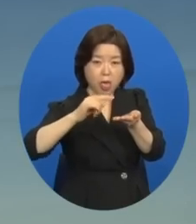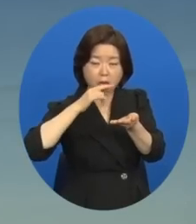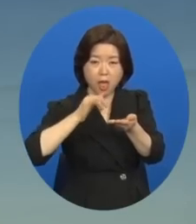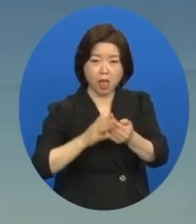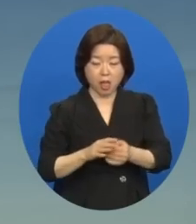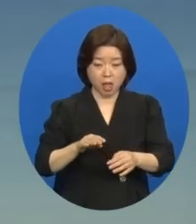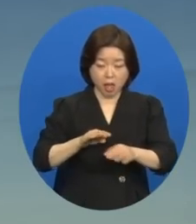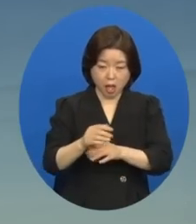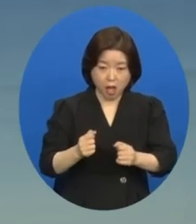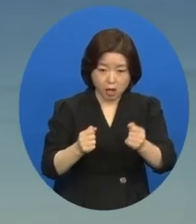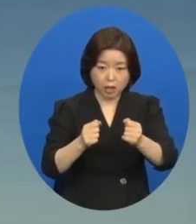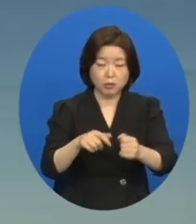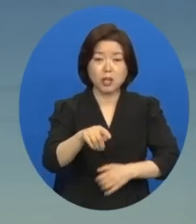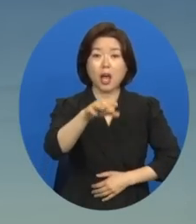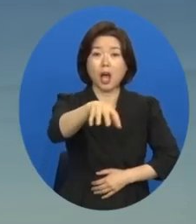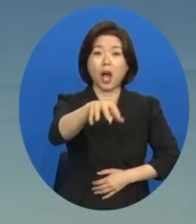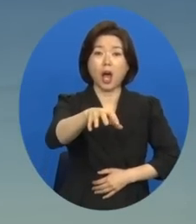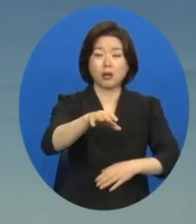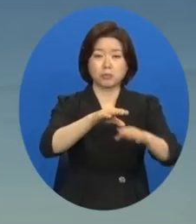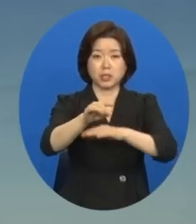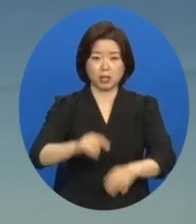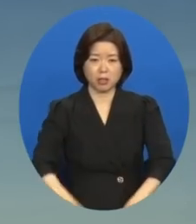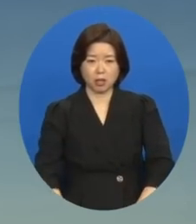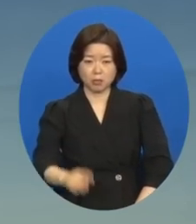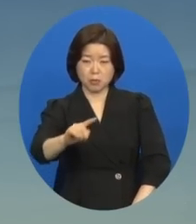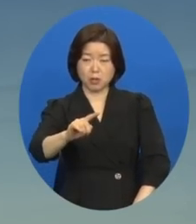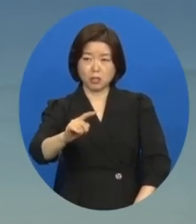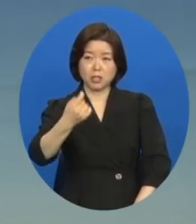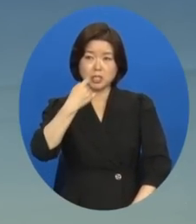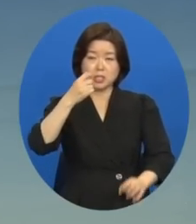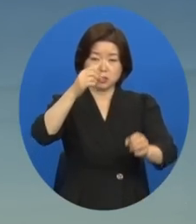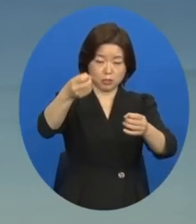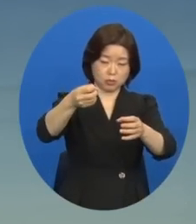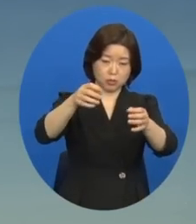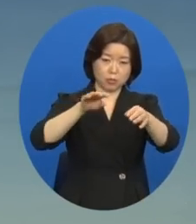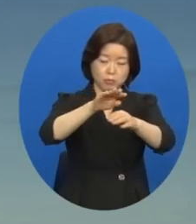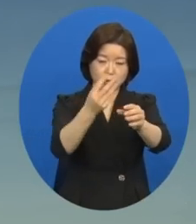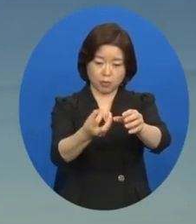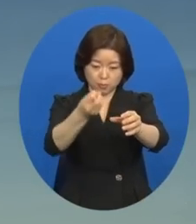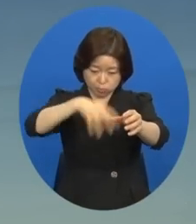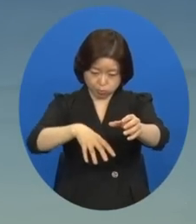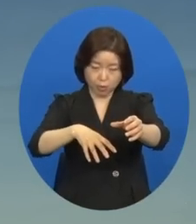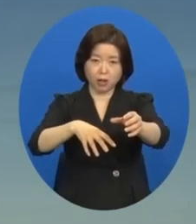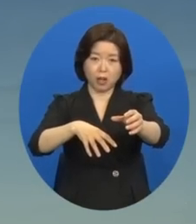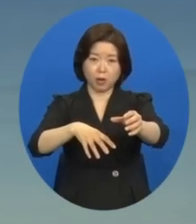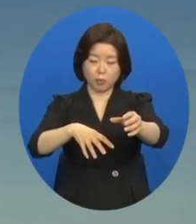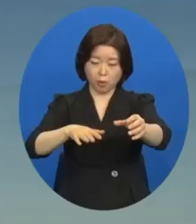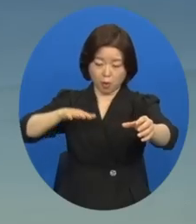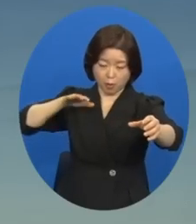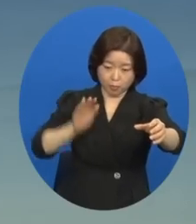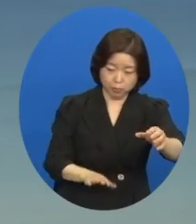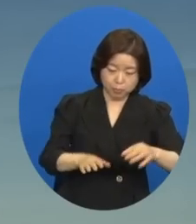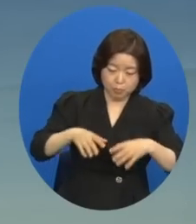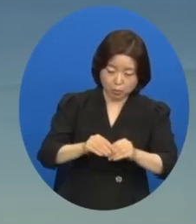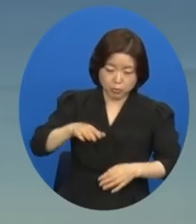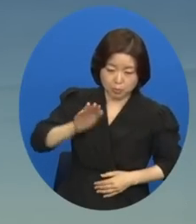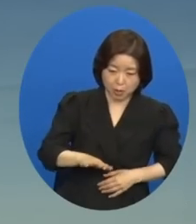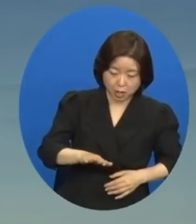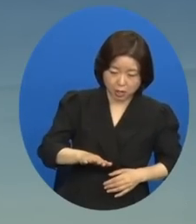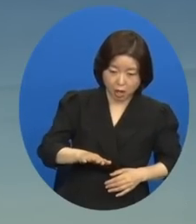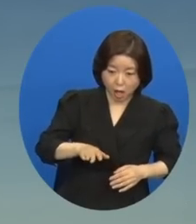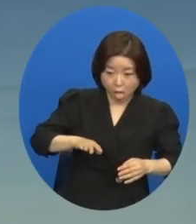가다가 앞차가 뭘 이렇게 눈덩이 같은 걸 떨어뜨리길래 브레이크를 밟았더니 차가 미끄러지고